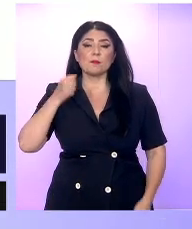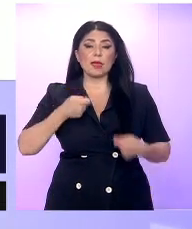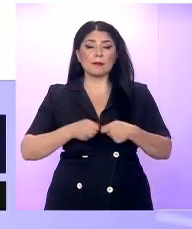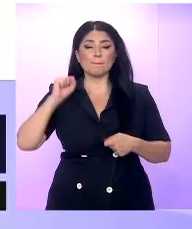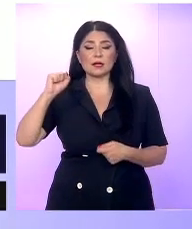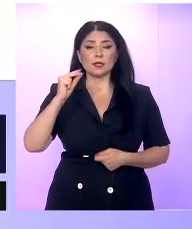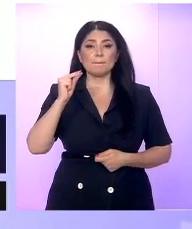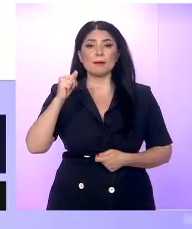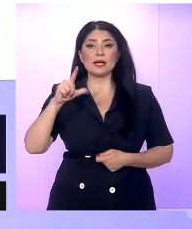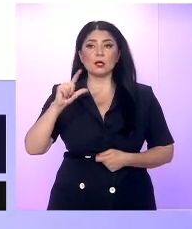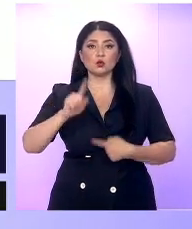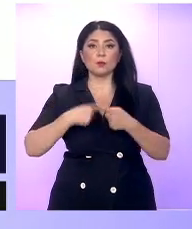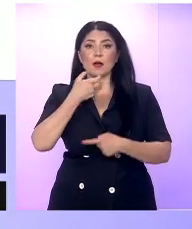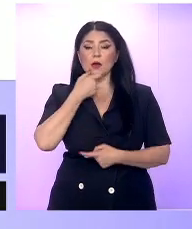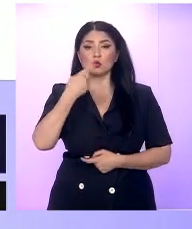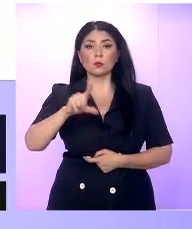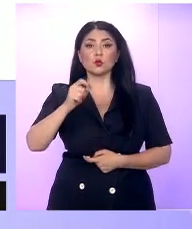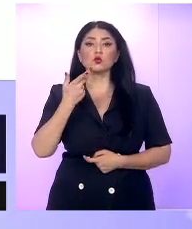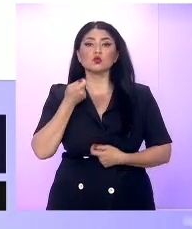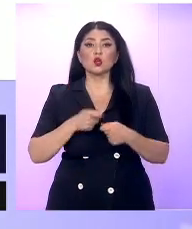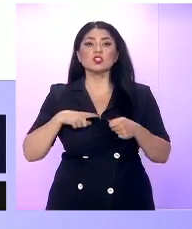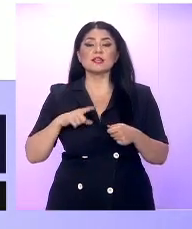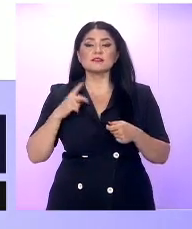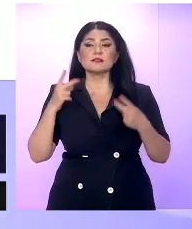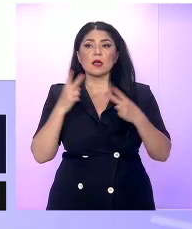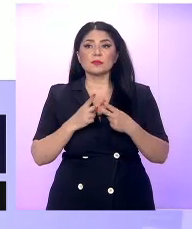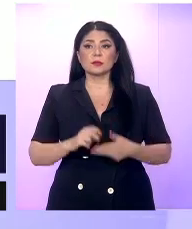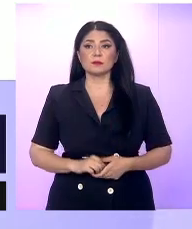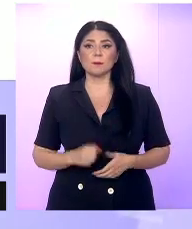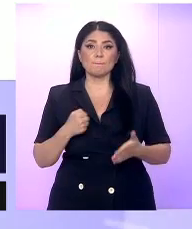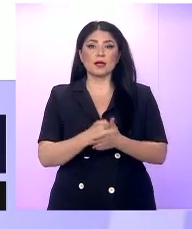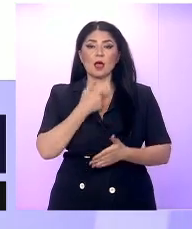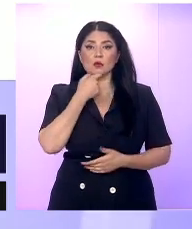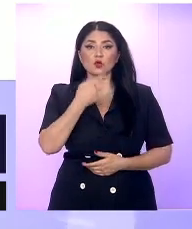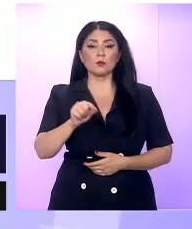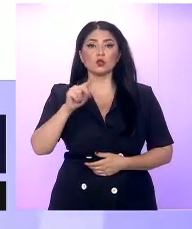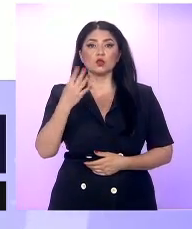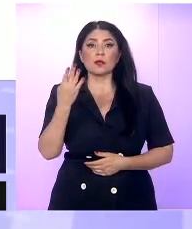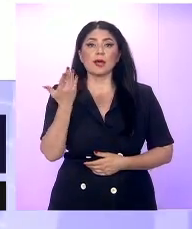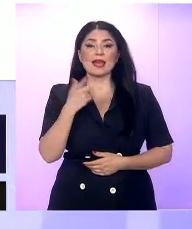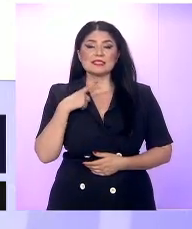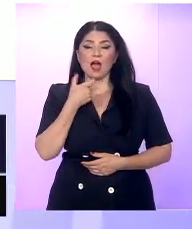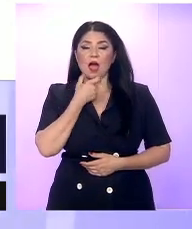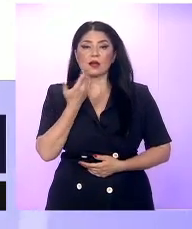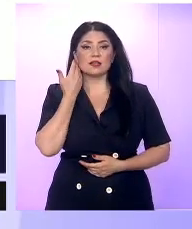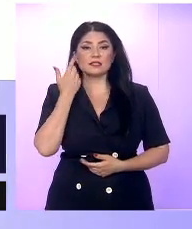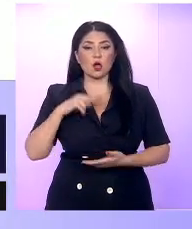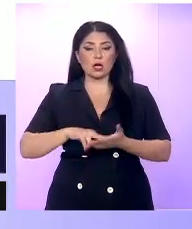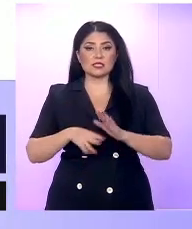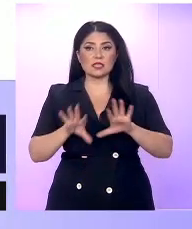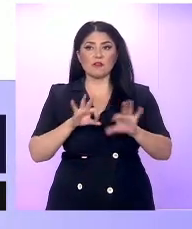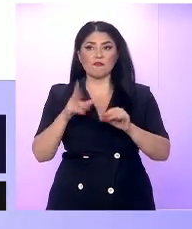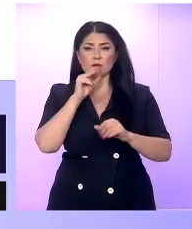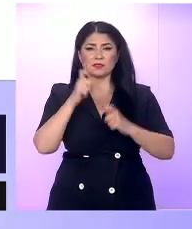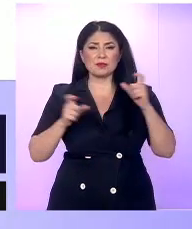guvernarea după anul 2023 cu tot ce urmează, adică decontarea electorală până în 2024, an electoral, pentru că vorbim de